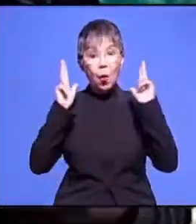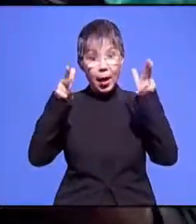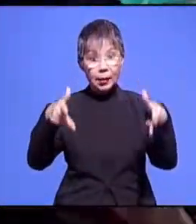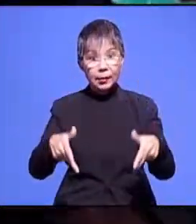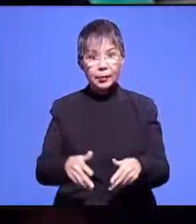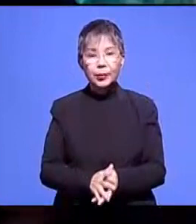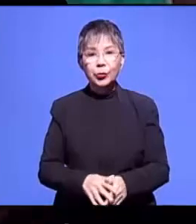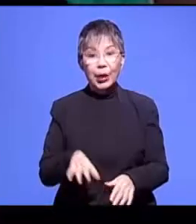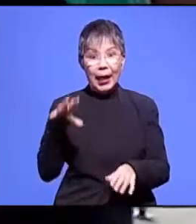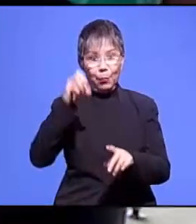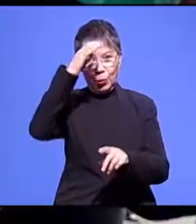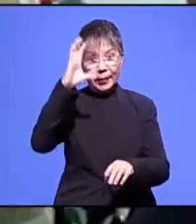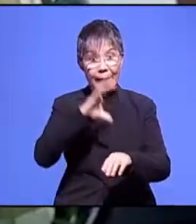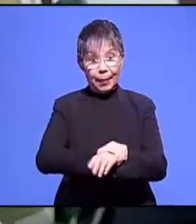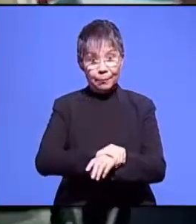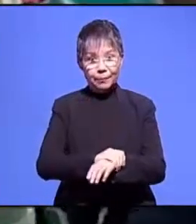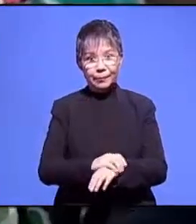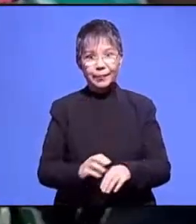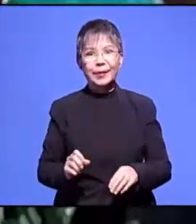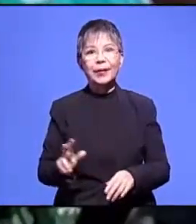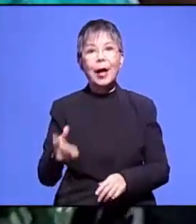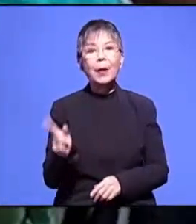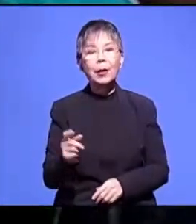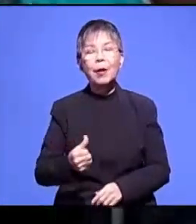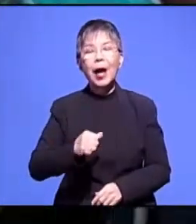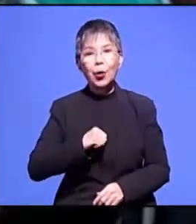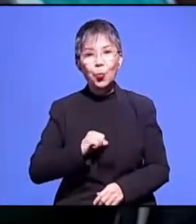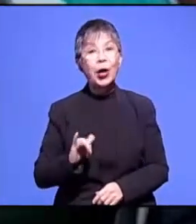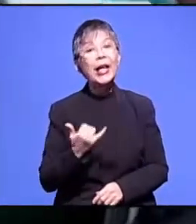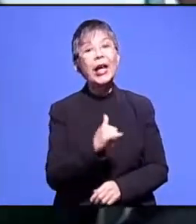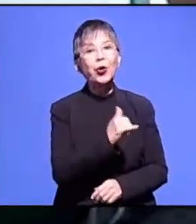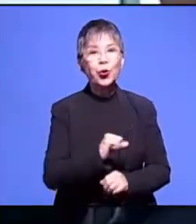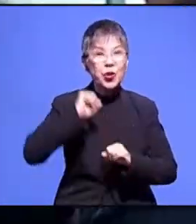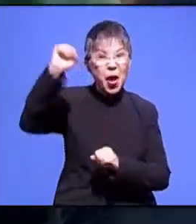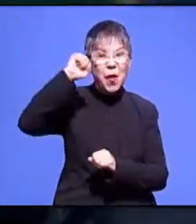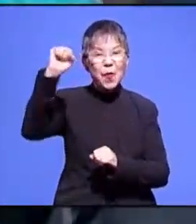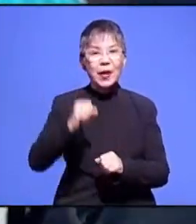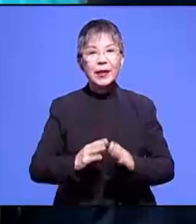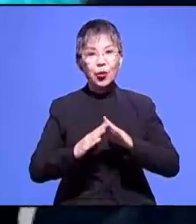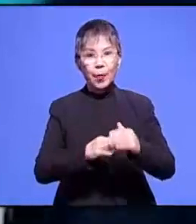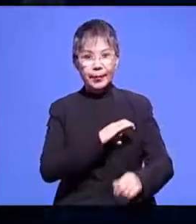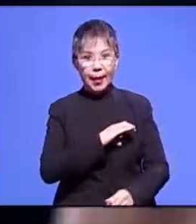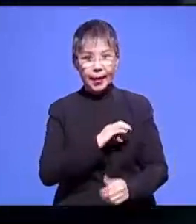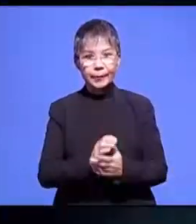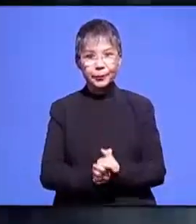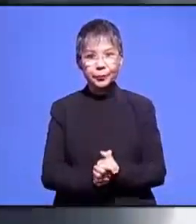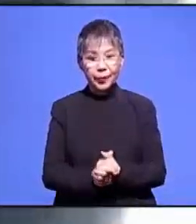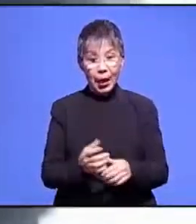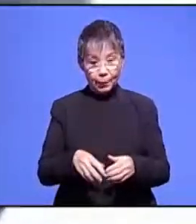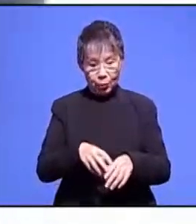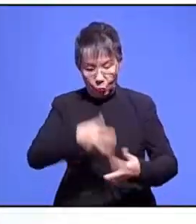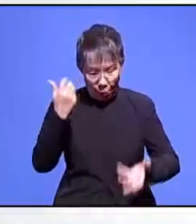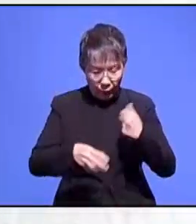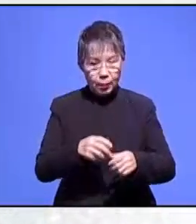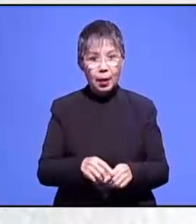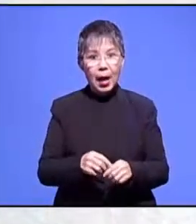penyekatan polisi di Stasiun Cikarang pada Selasa siang pelajar ini mengaku akan mengikuti aksi unjuk rasa di istana dari tangan mereka Polisi